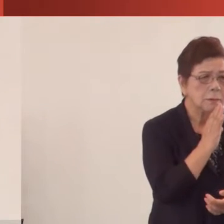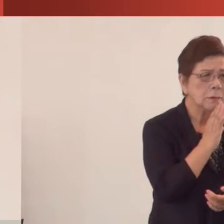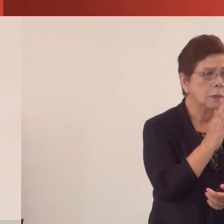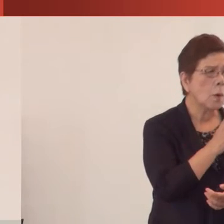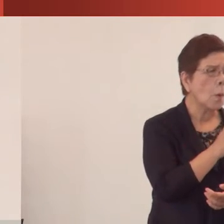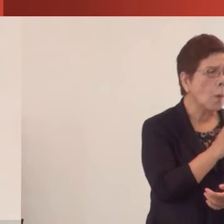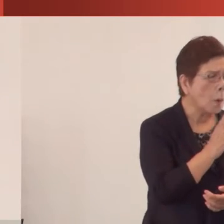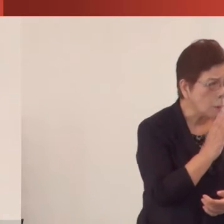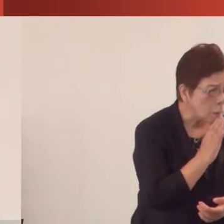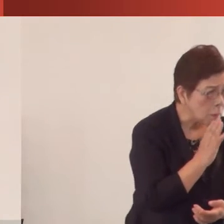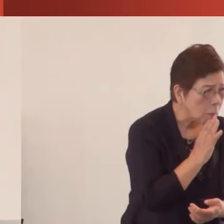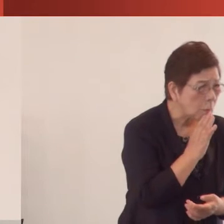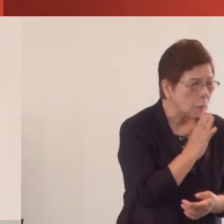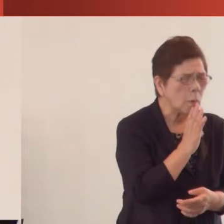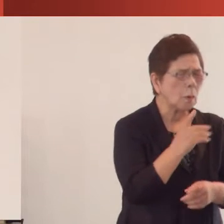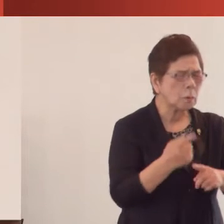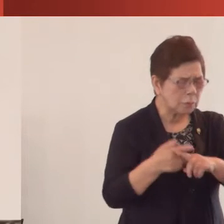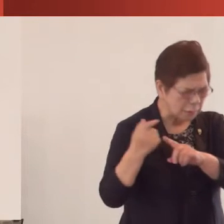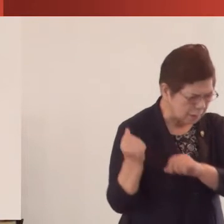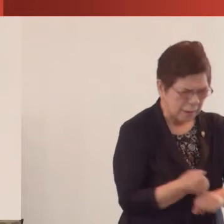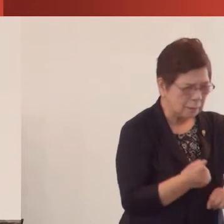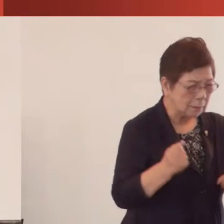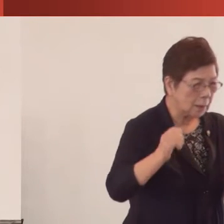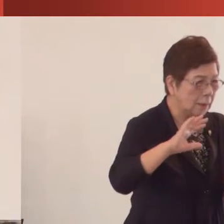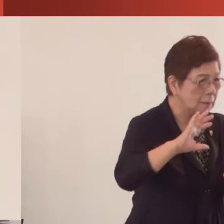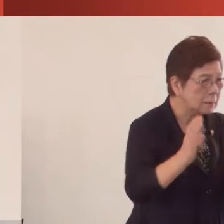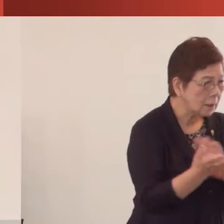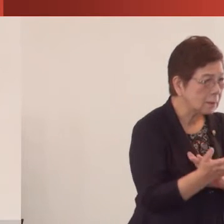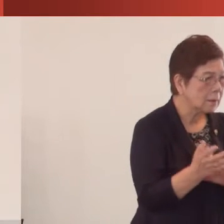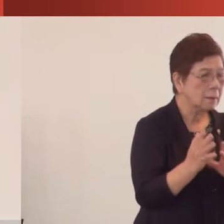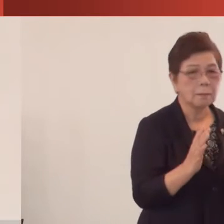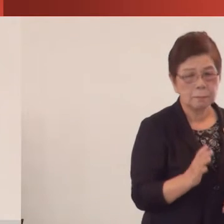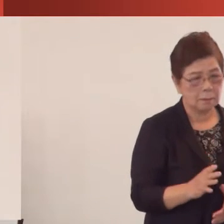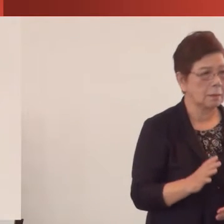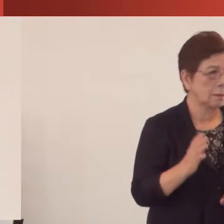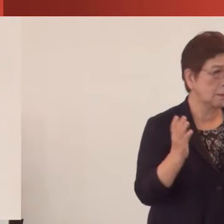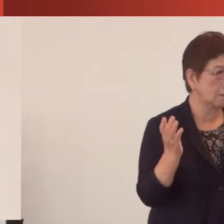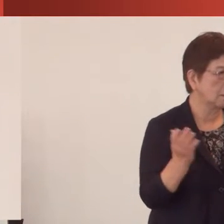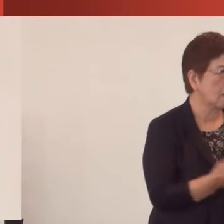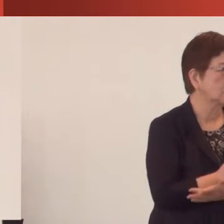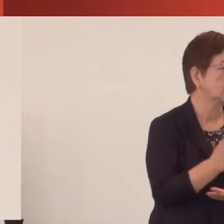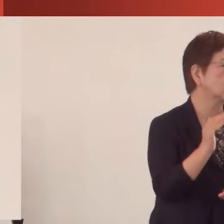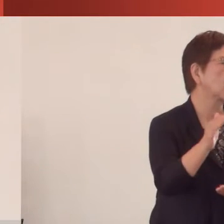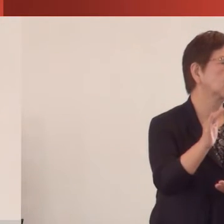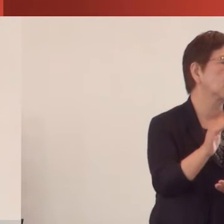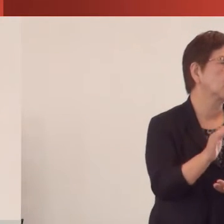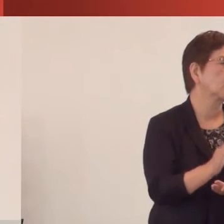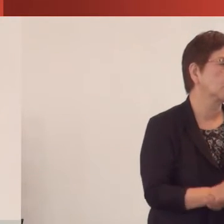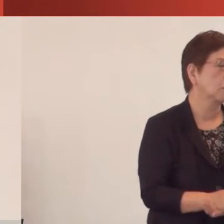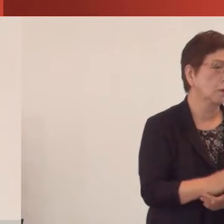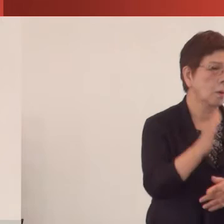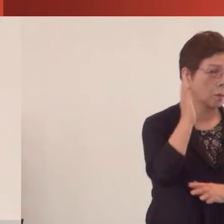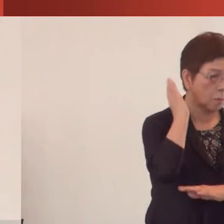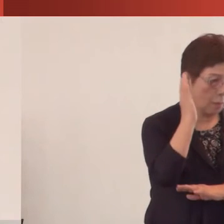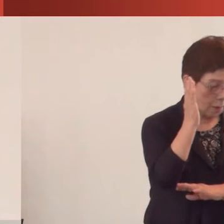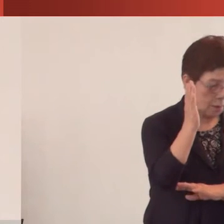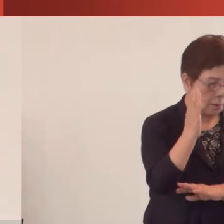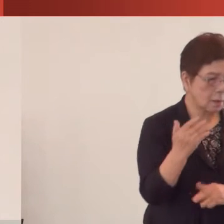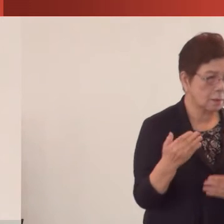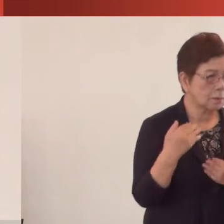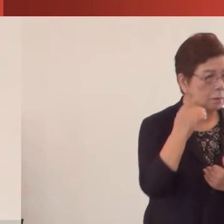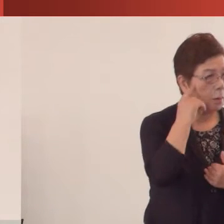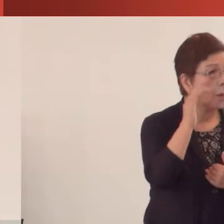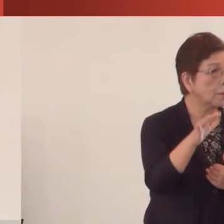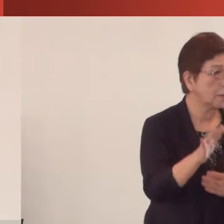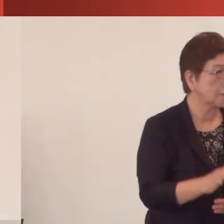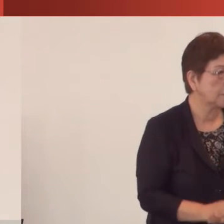なわけですね。今日は洗礼式ということもあって、このお話をさせていただきたいと思います。いつこ